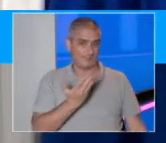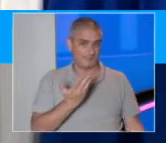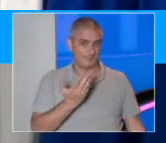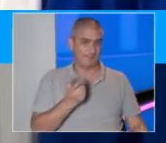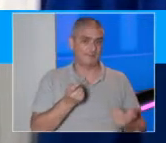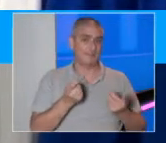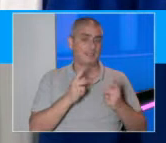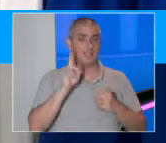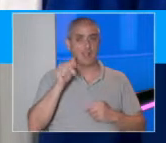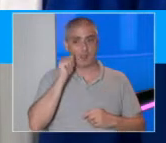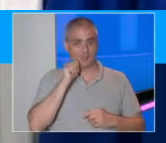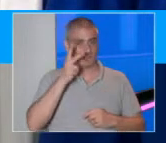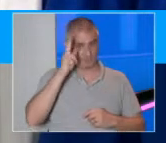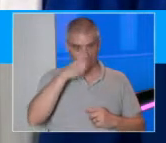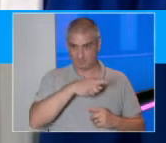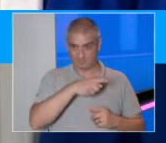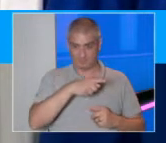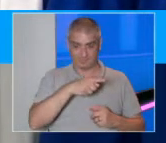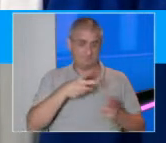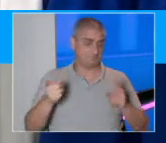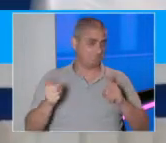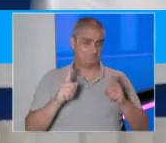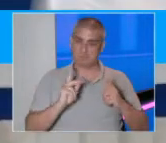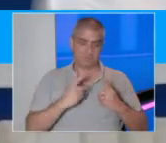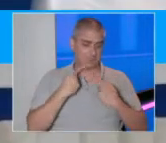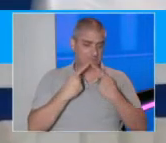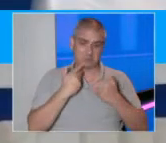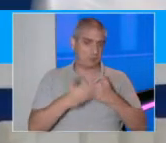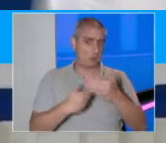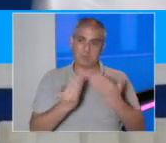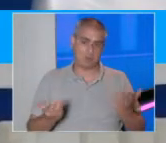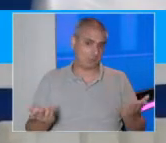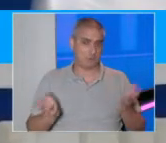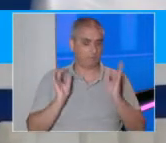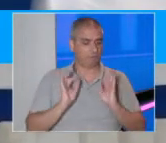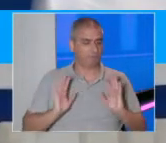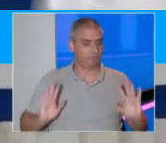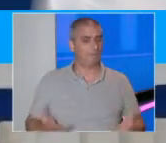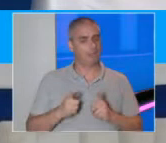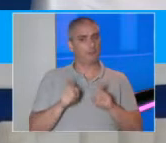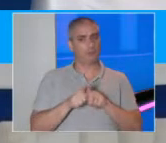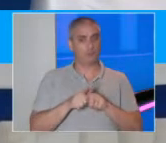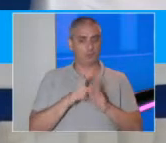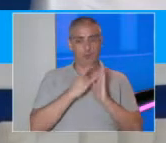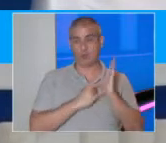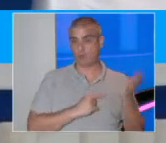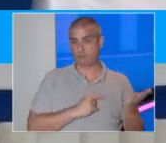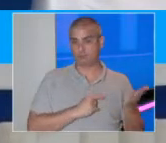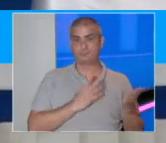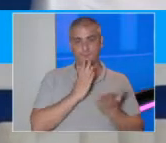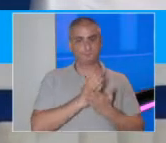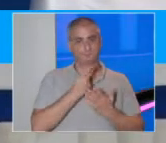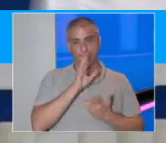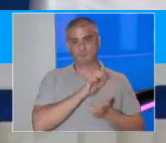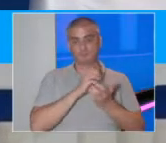בין כחול לבן לבין הליכוד, לפחות למיטב הבנתי, לא מתקדמות בצורה מהירה כמו החקיקה. שם כבר